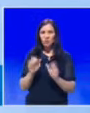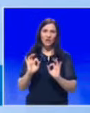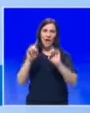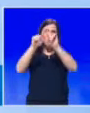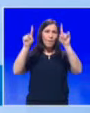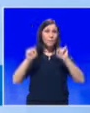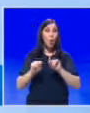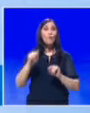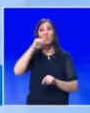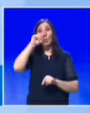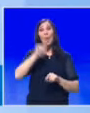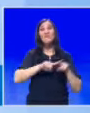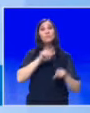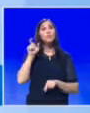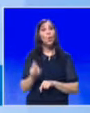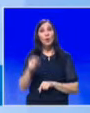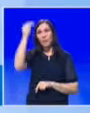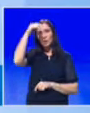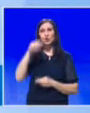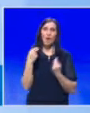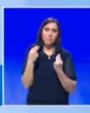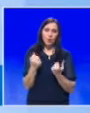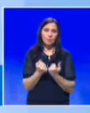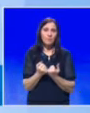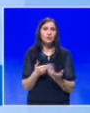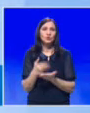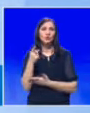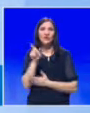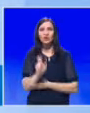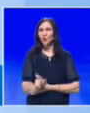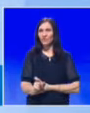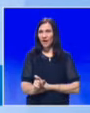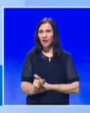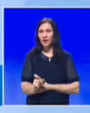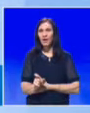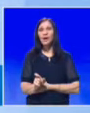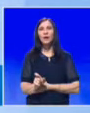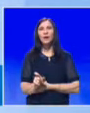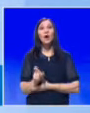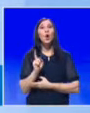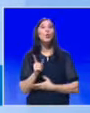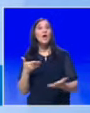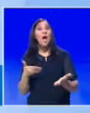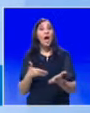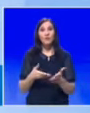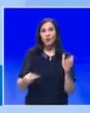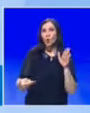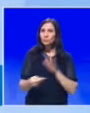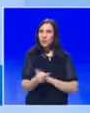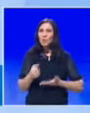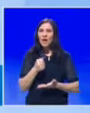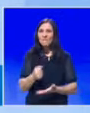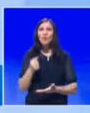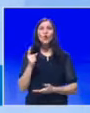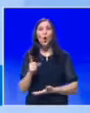профил главен прокурор България ще е по-добро място, защото това е човек, който е в антикорупционния фонд, който орган